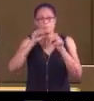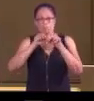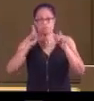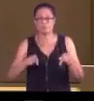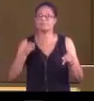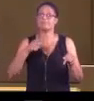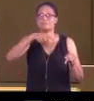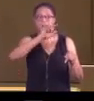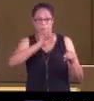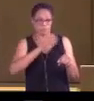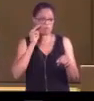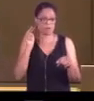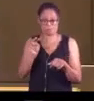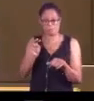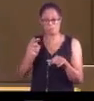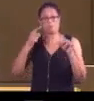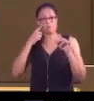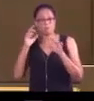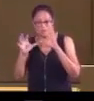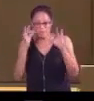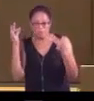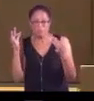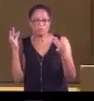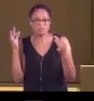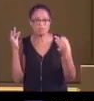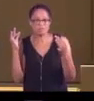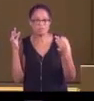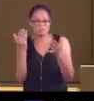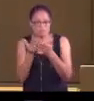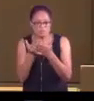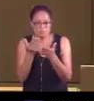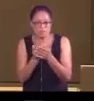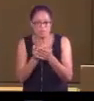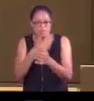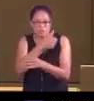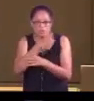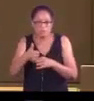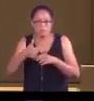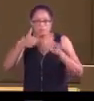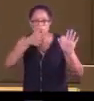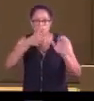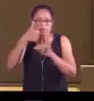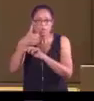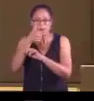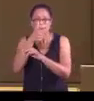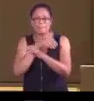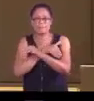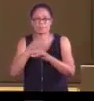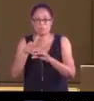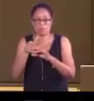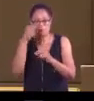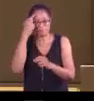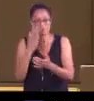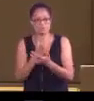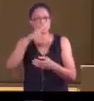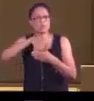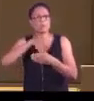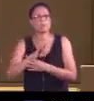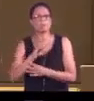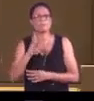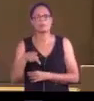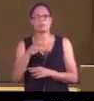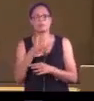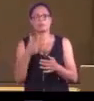le faire. Et vous allez découvrir comme moi que c'est seulement 61 millions qui est prévu dans le BP